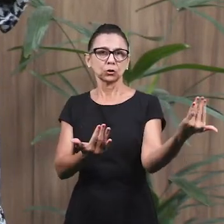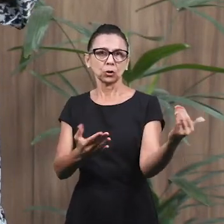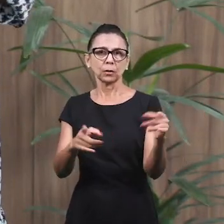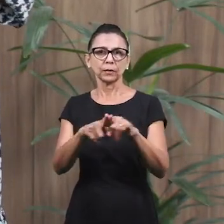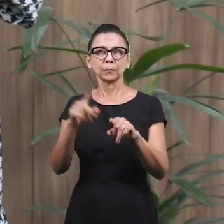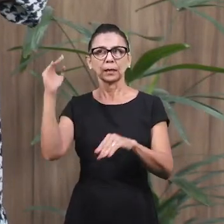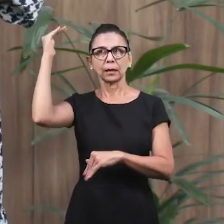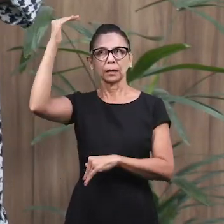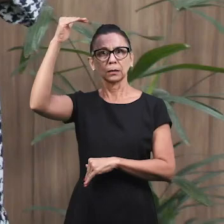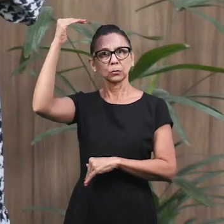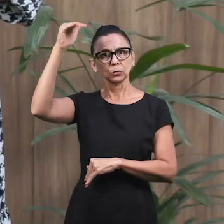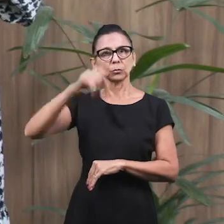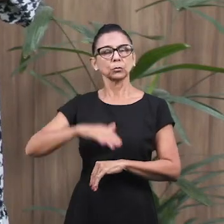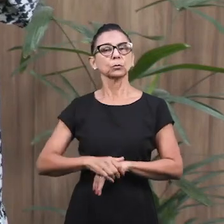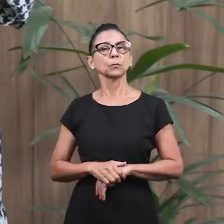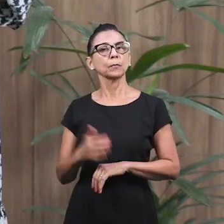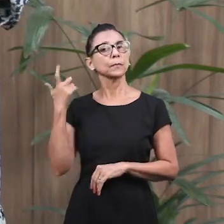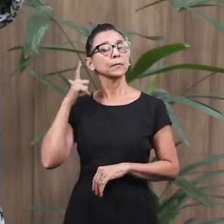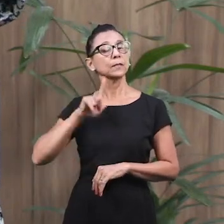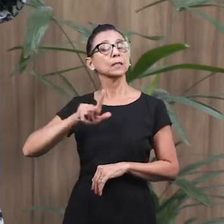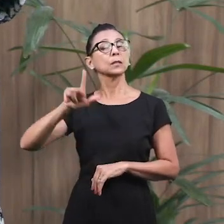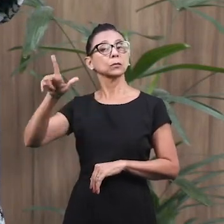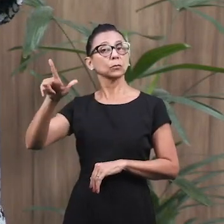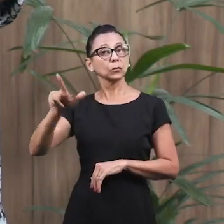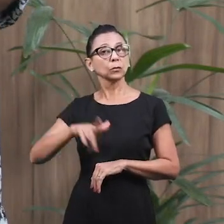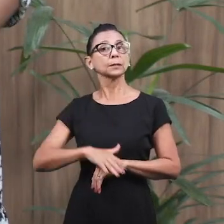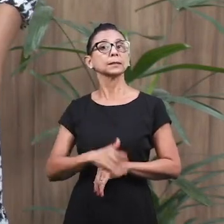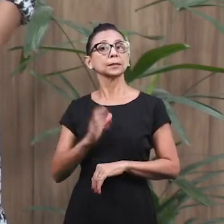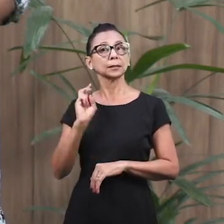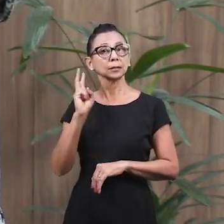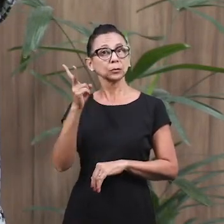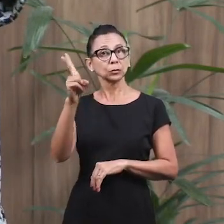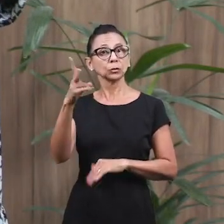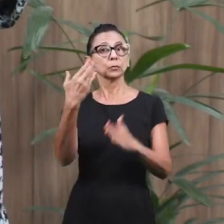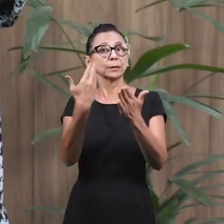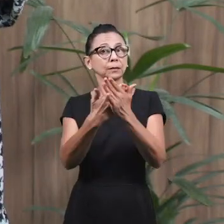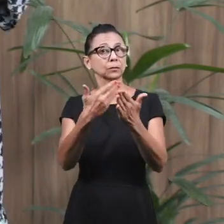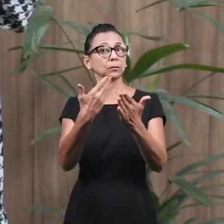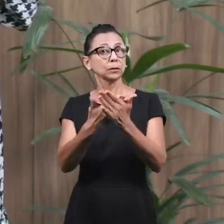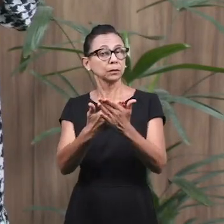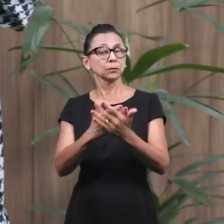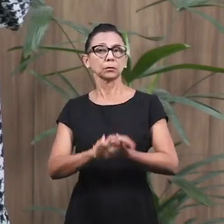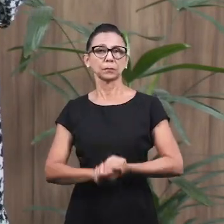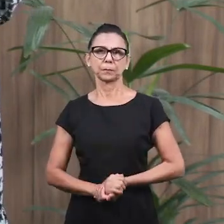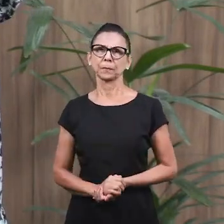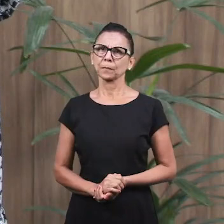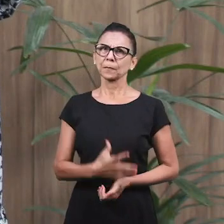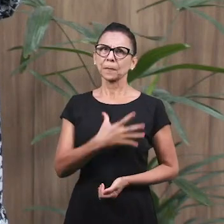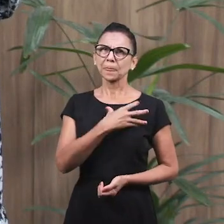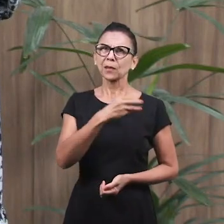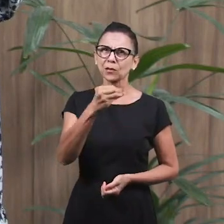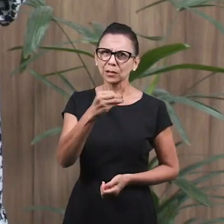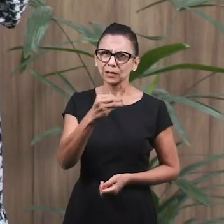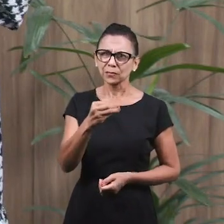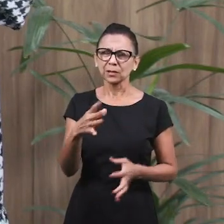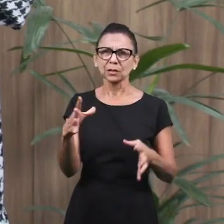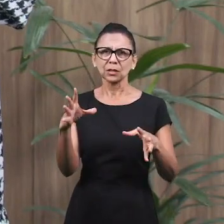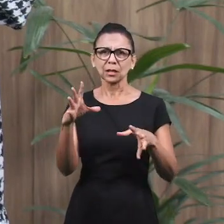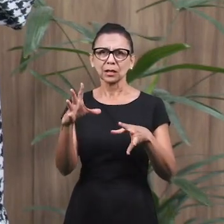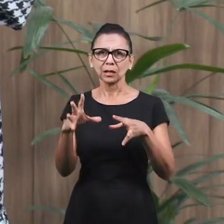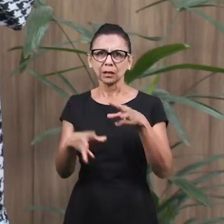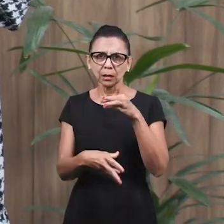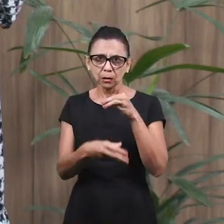вам помогли устроить вашего ребенка в школу. И очень важно, чтобы наши